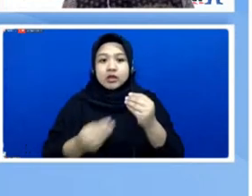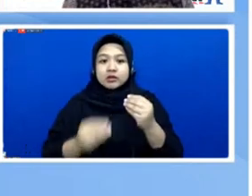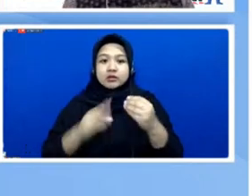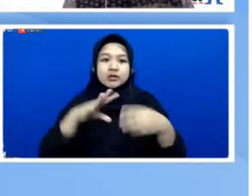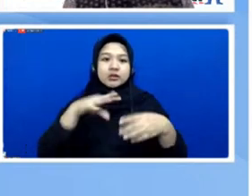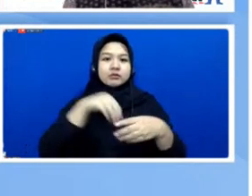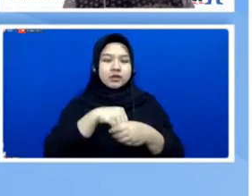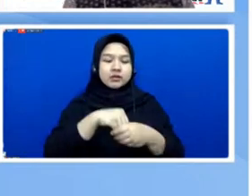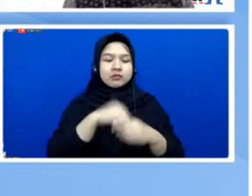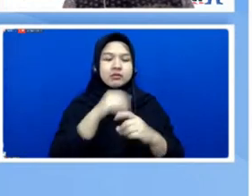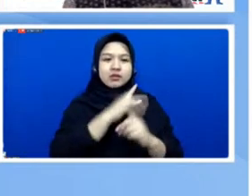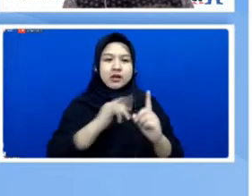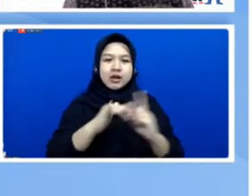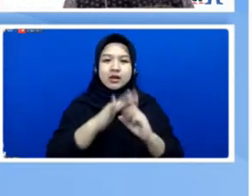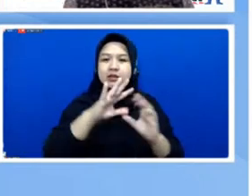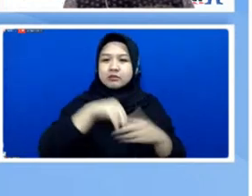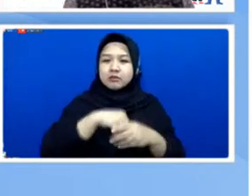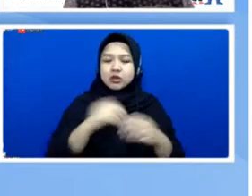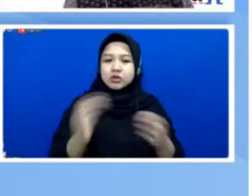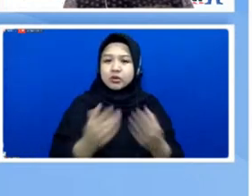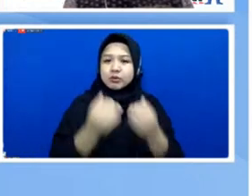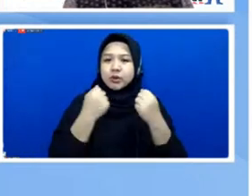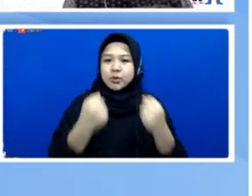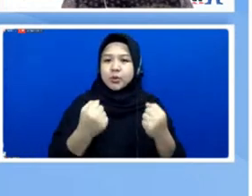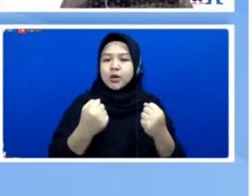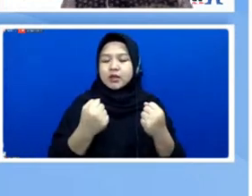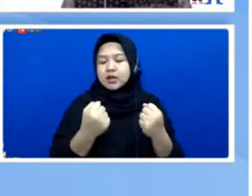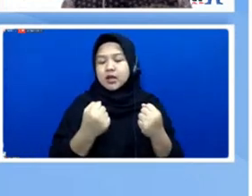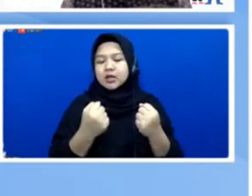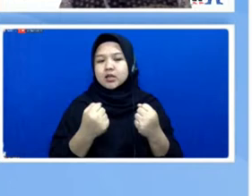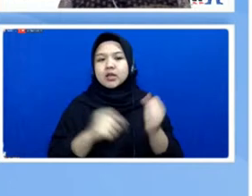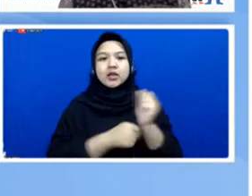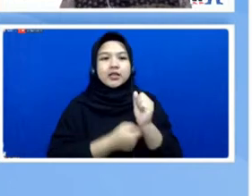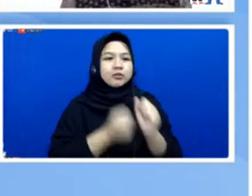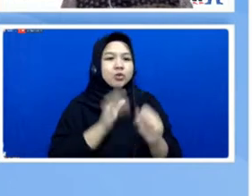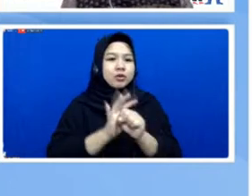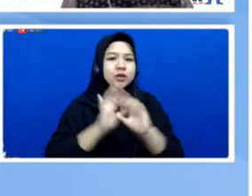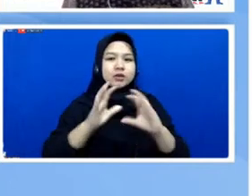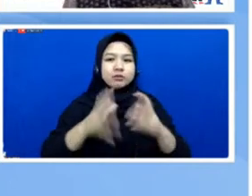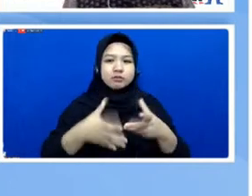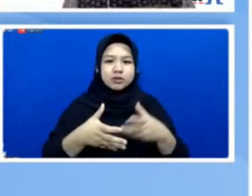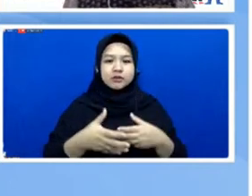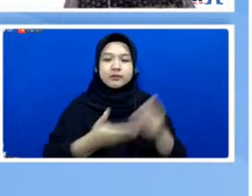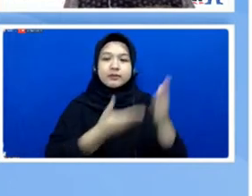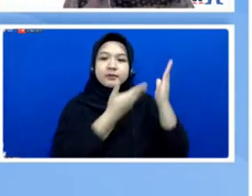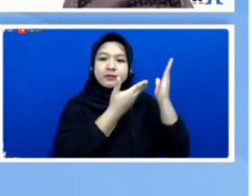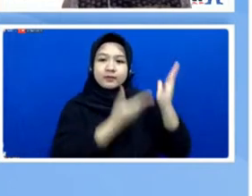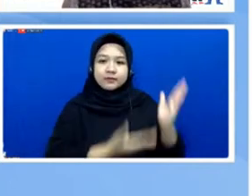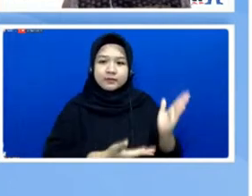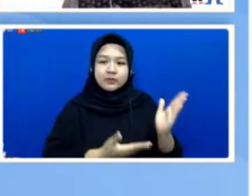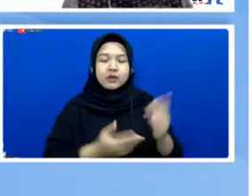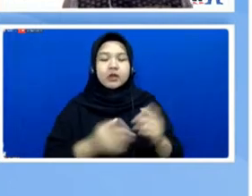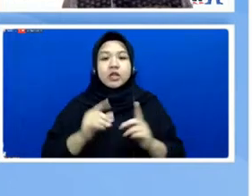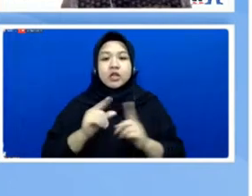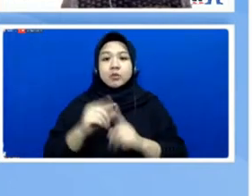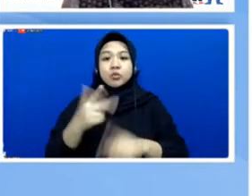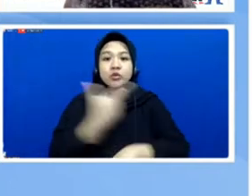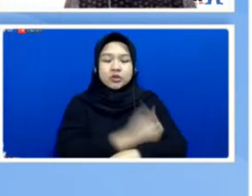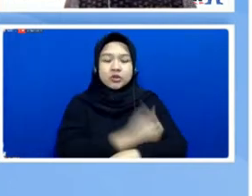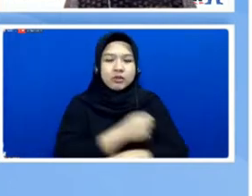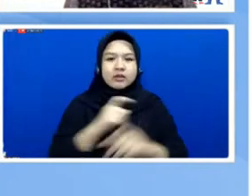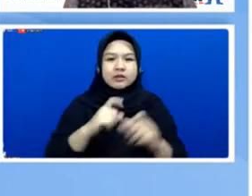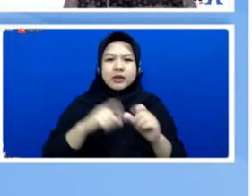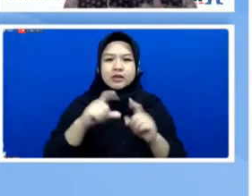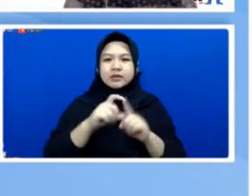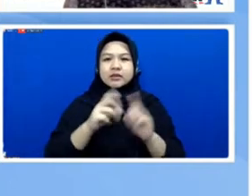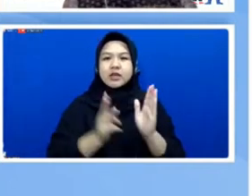dan masyarakat dalam penguatan respon pandemi ini. Ini beberapa faktor ya. Jadi memang di puskesmas yang menggunakan SBM itu relatif